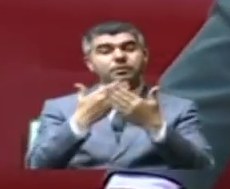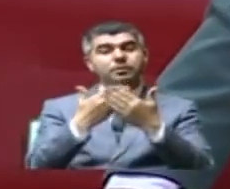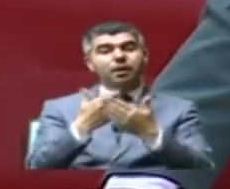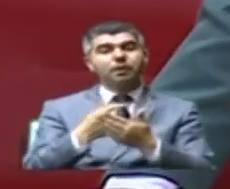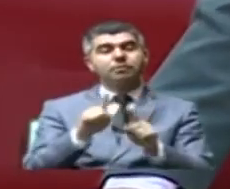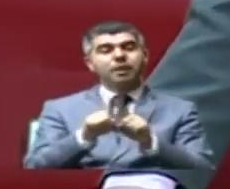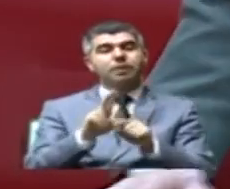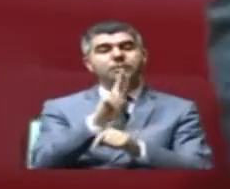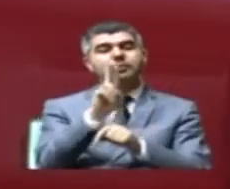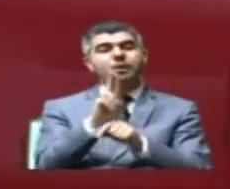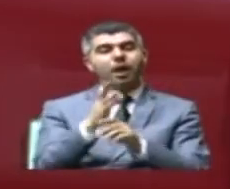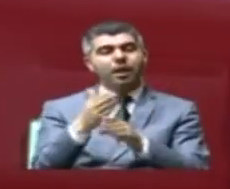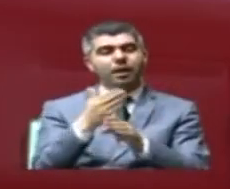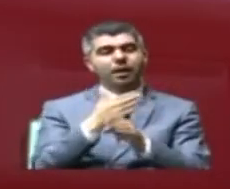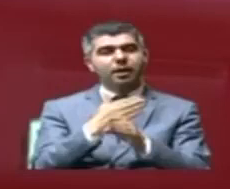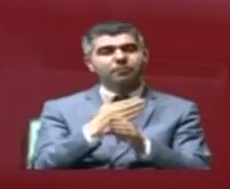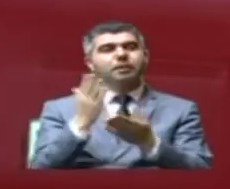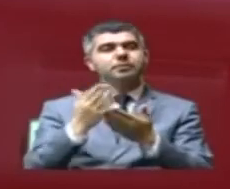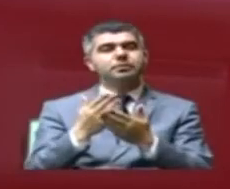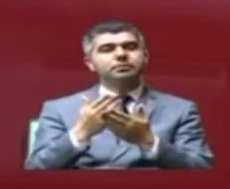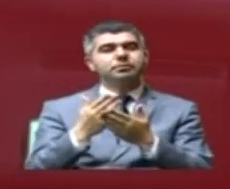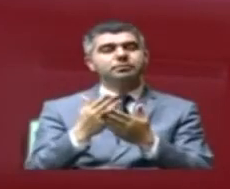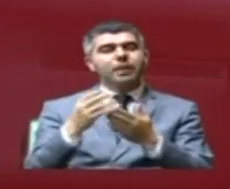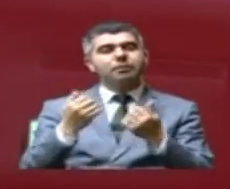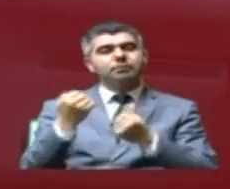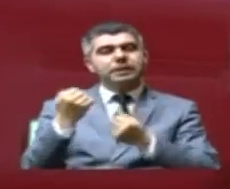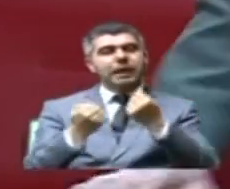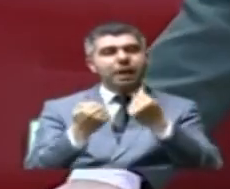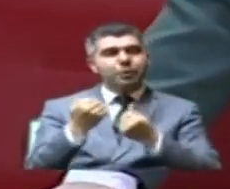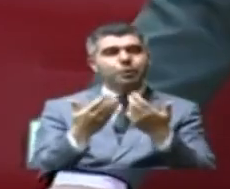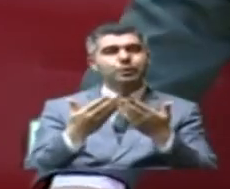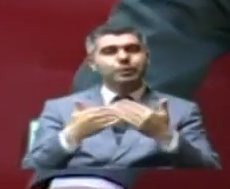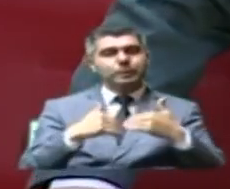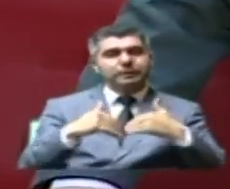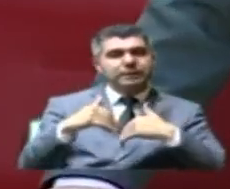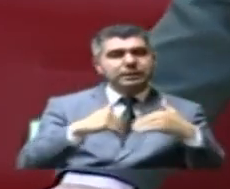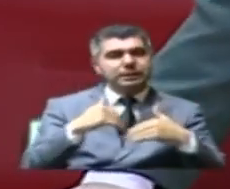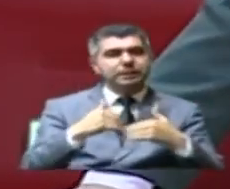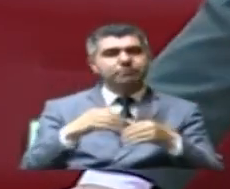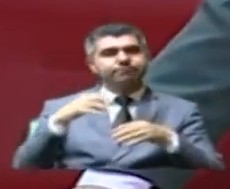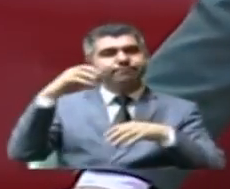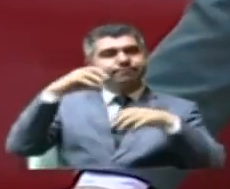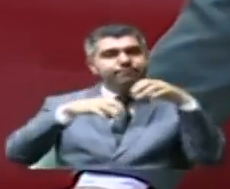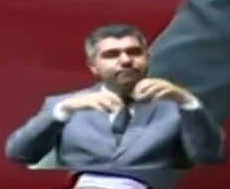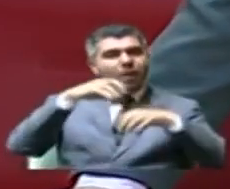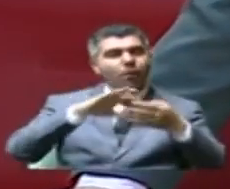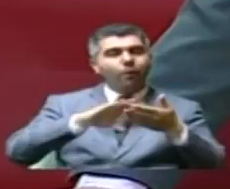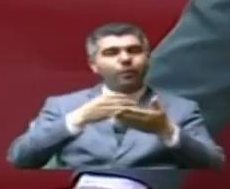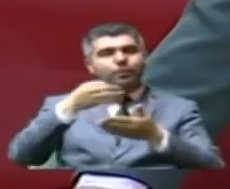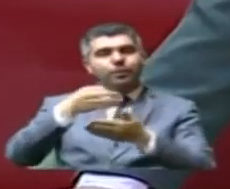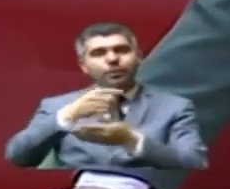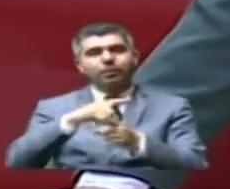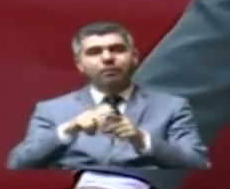طرح السؤال المرتبط بنقل البضائع واللي بالفعل كما تفضل بذلك السيد المستشار المحترم وهو اد